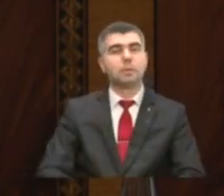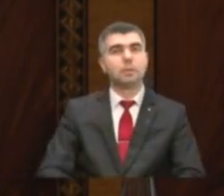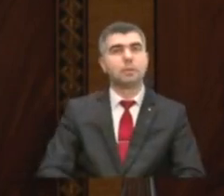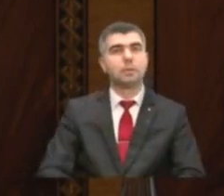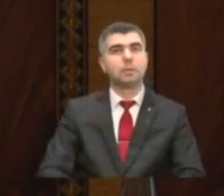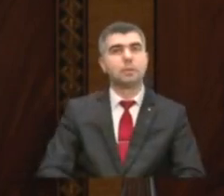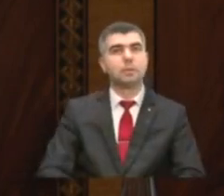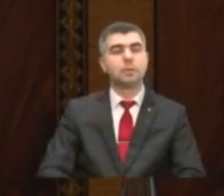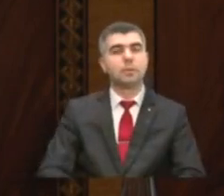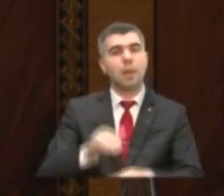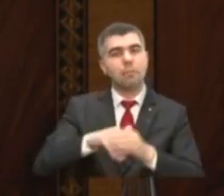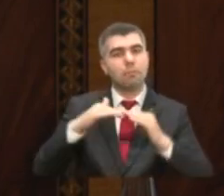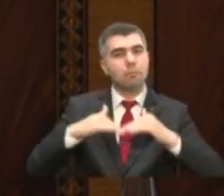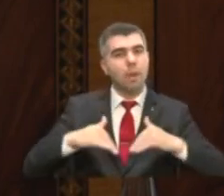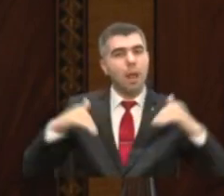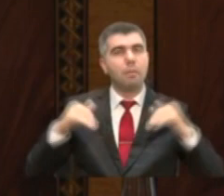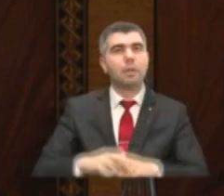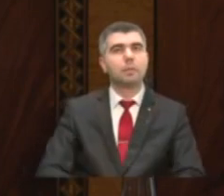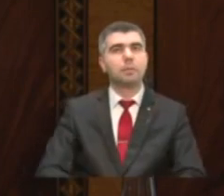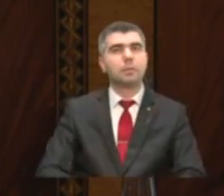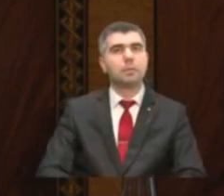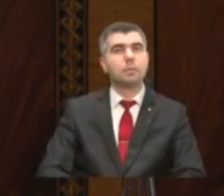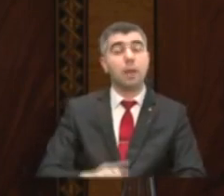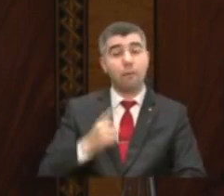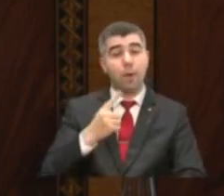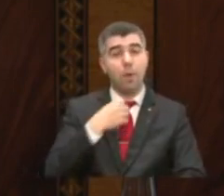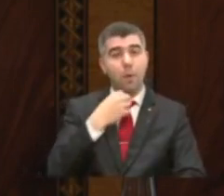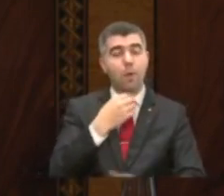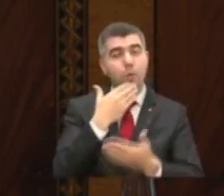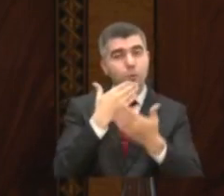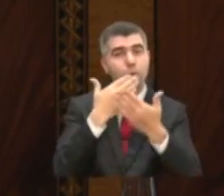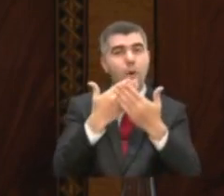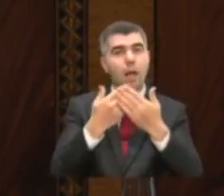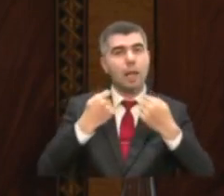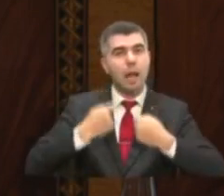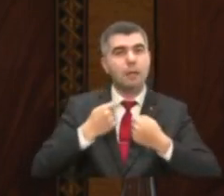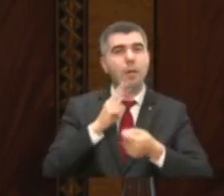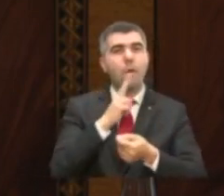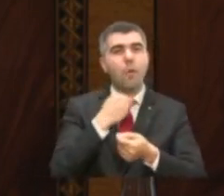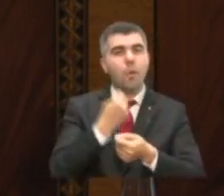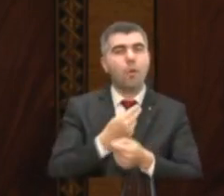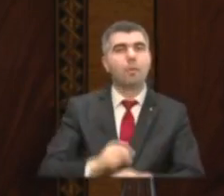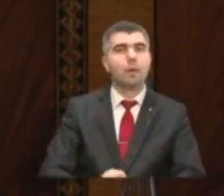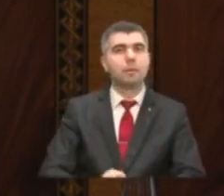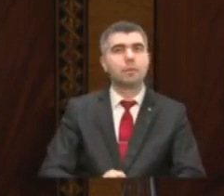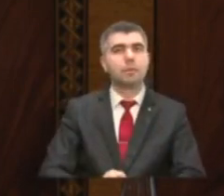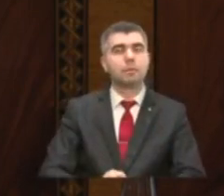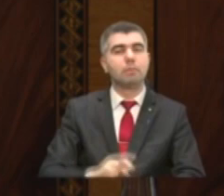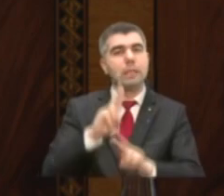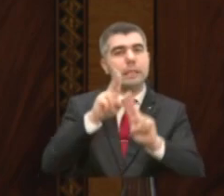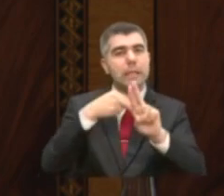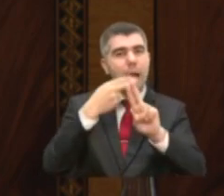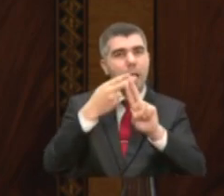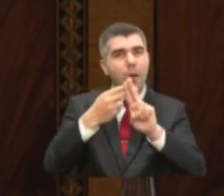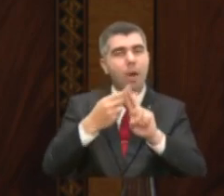السيدات والسادة النواب. بداية أشكركم السيد رئيس الحكومة على ما تفضلتم به في جوابكم